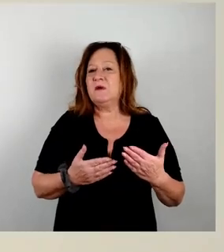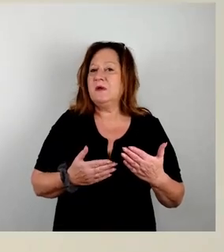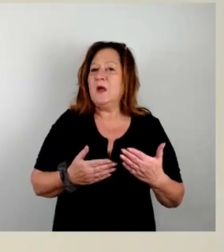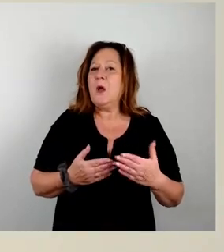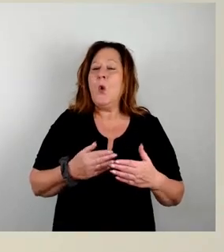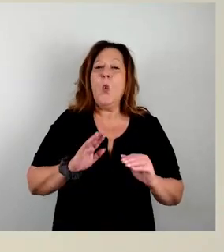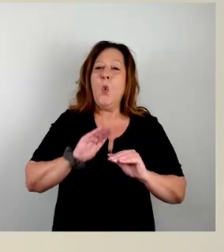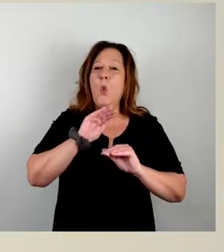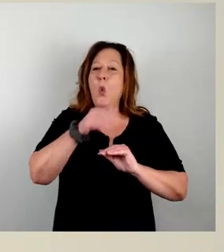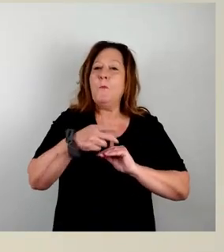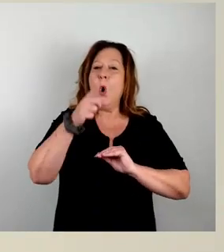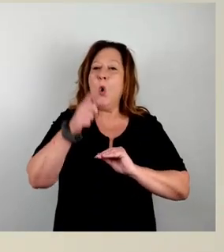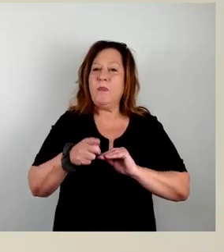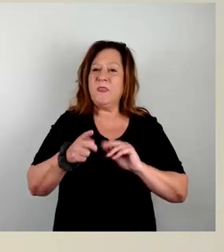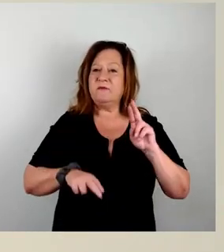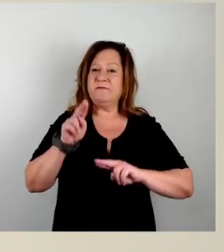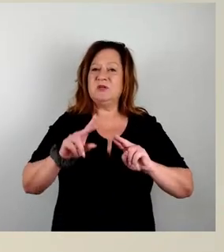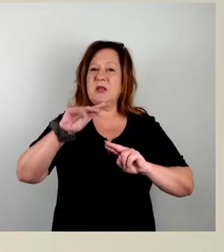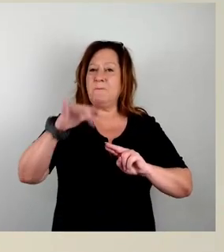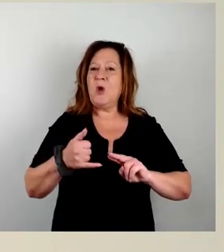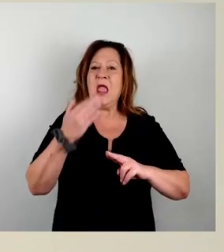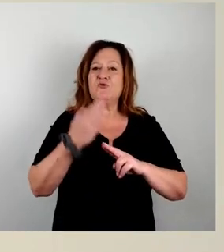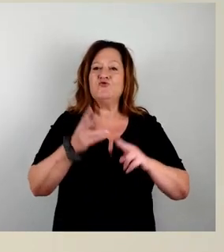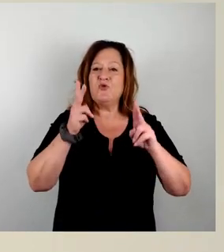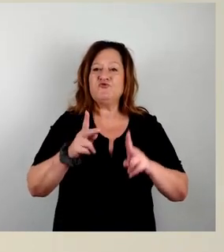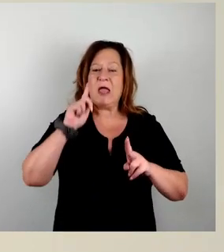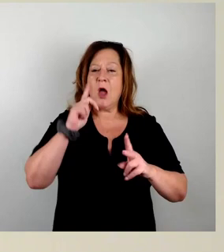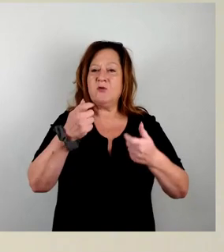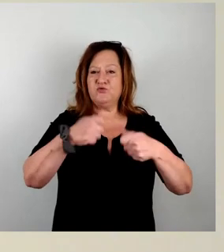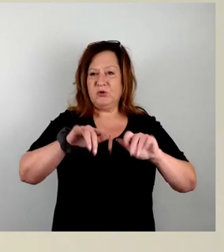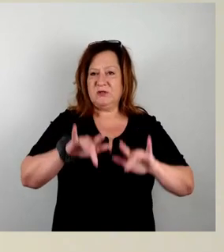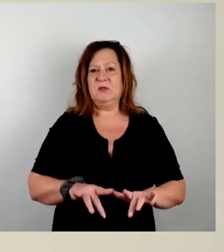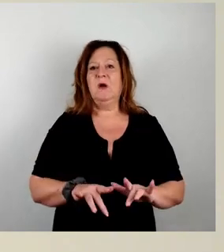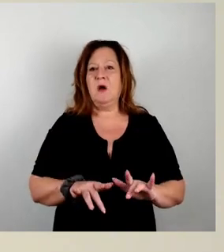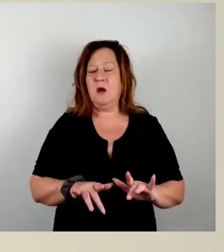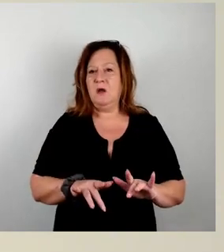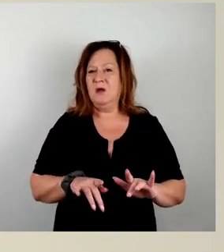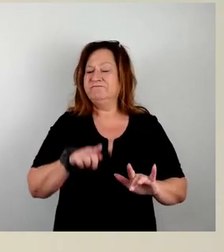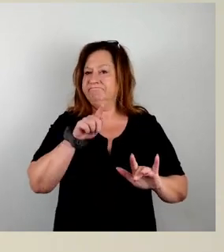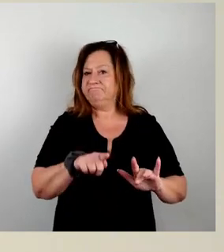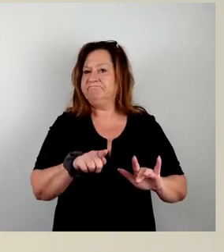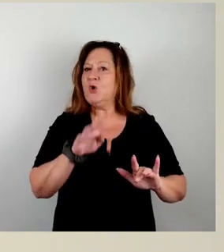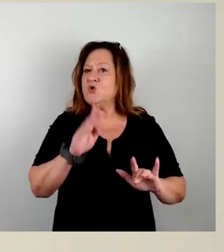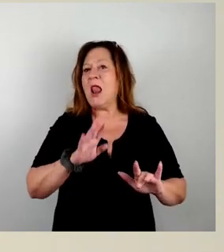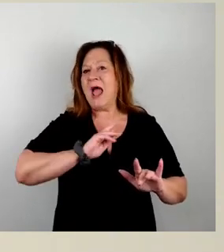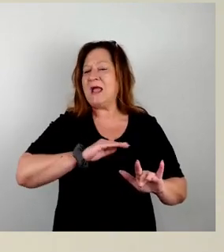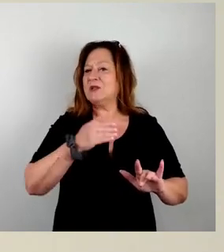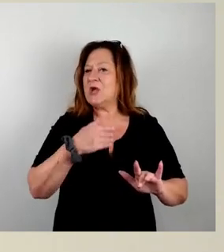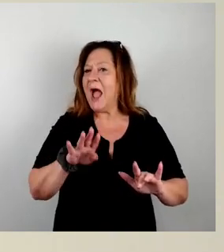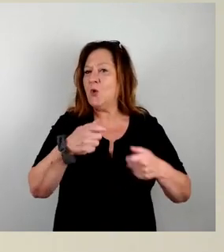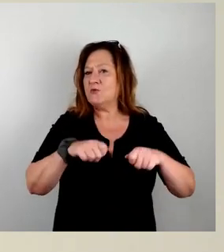mit Stadtratsbeschlüssen unterlegt sind, für grundhafte Ausbauvorhaben im Straßennetz,